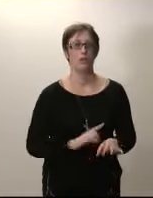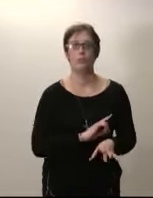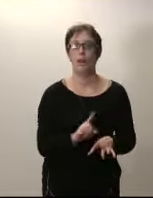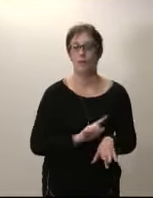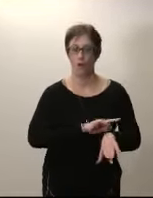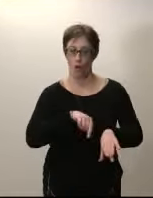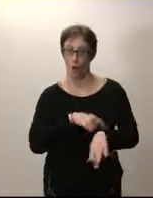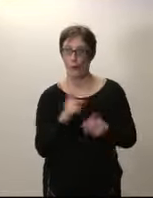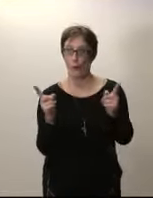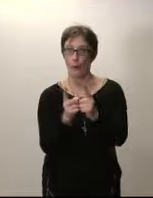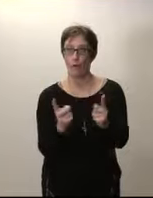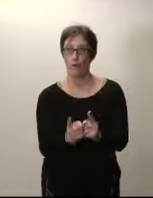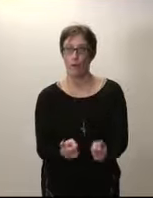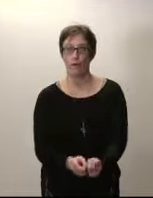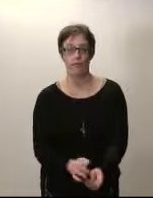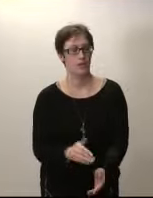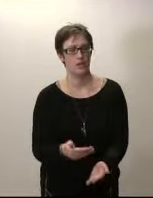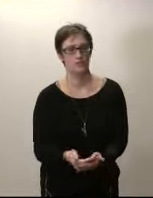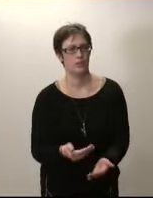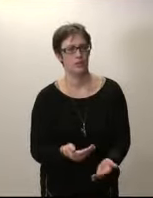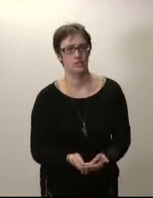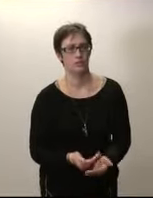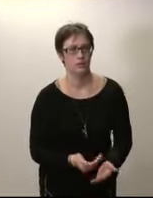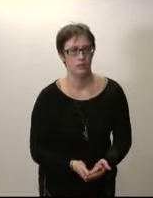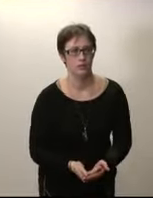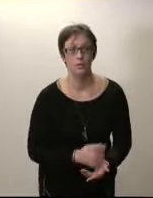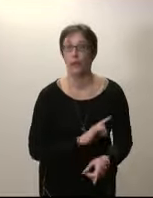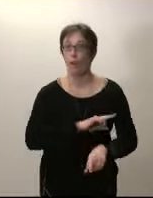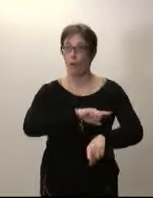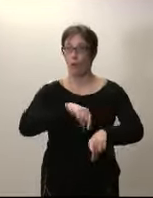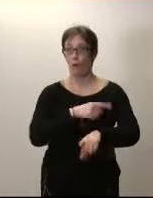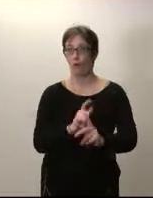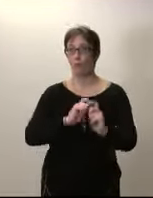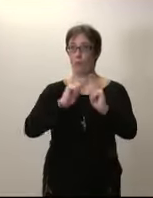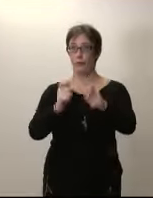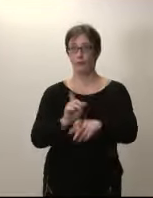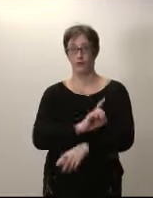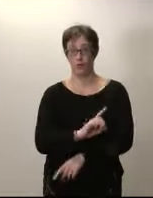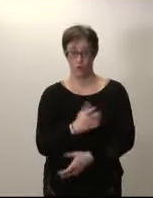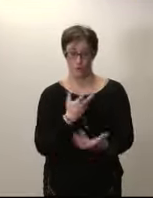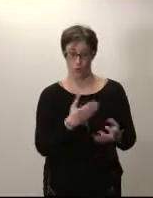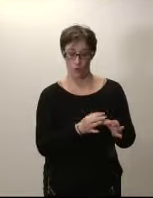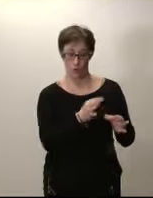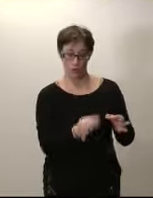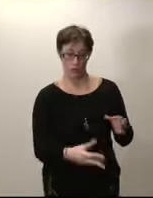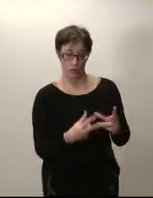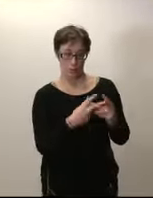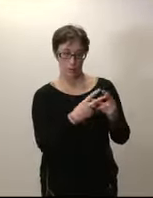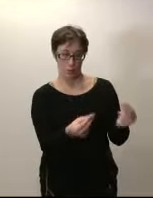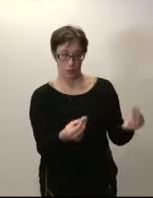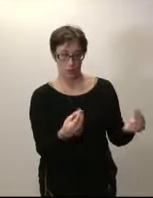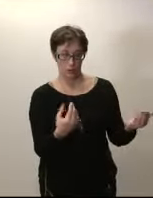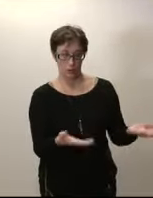serait du délit de marchandage que de traiter de cette façon-là. Ce n'est pas des heures qu'on attribue, c'est un résultat de propreté. Et